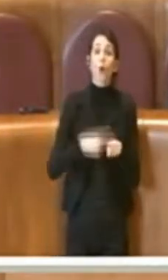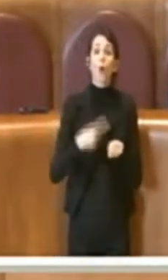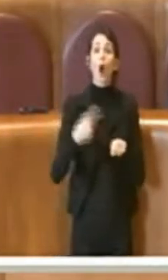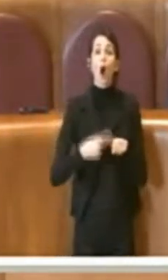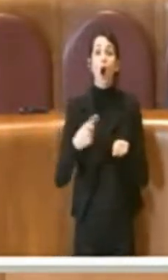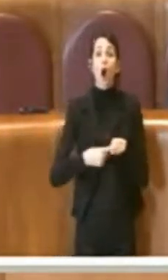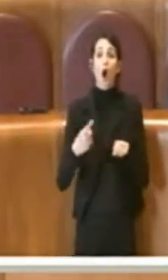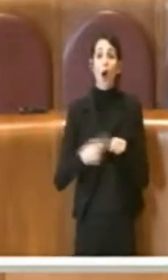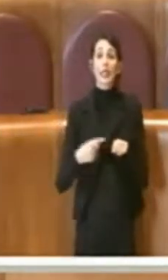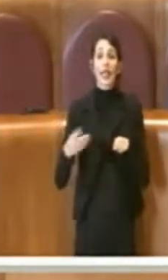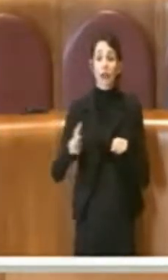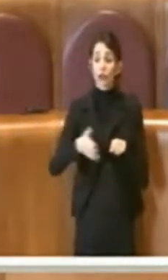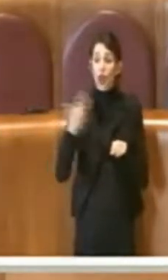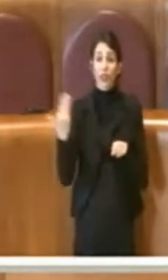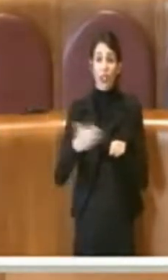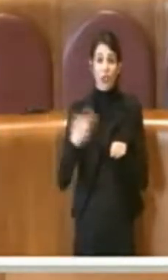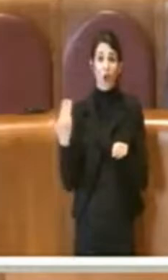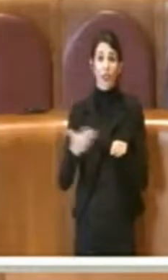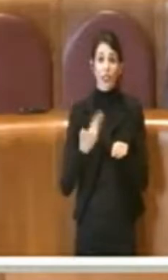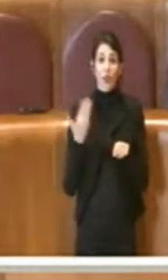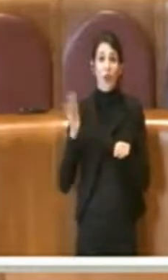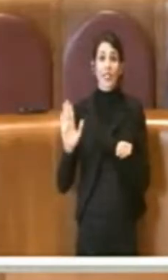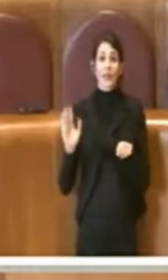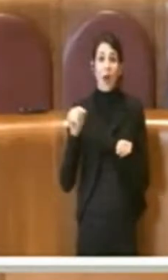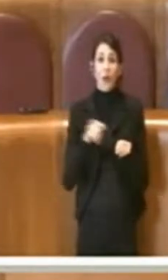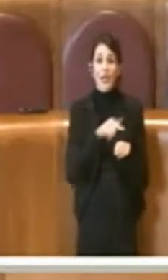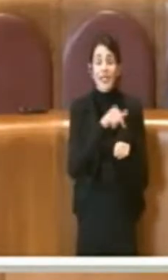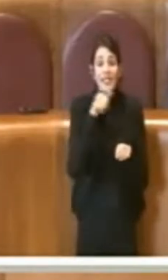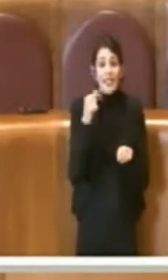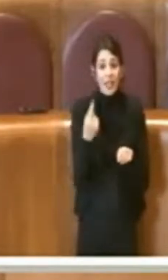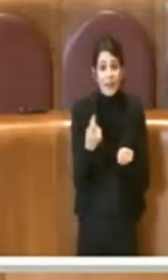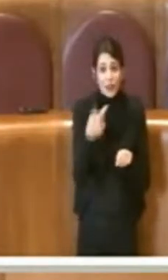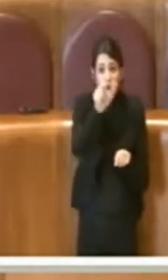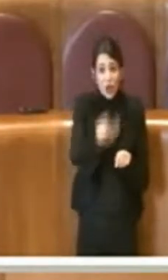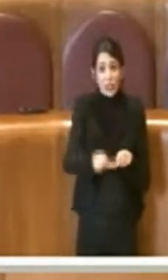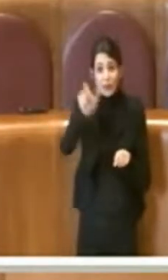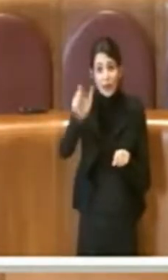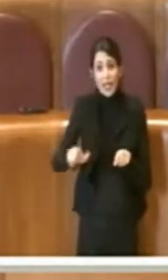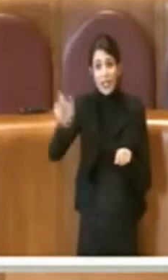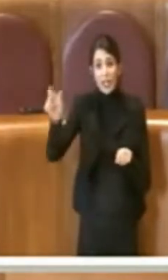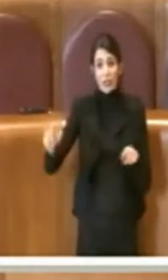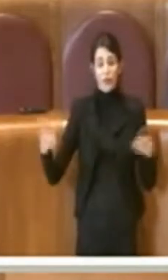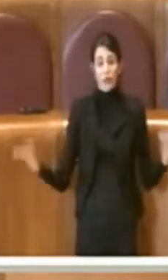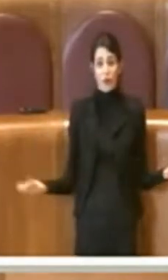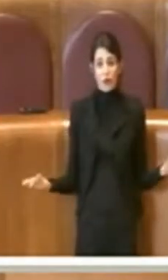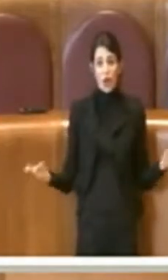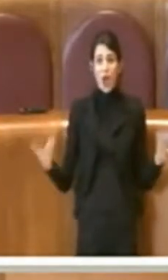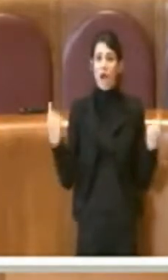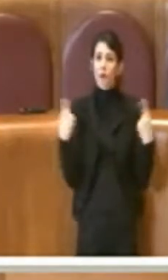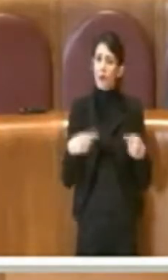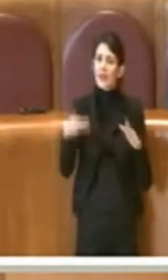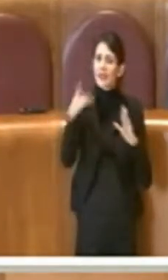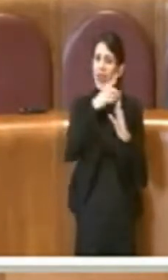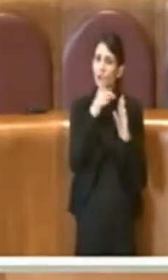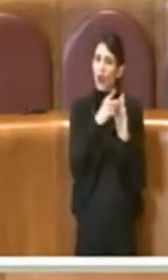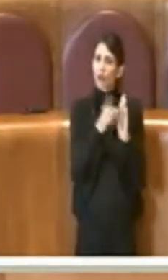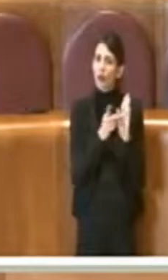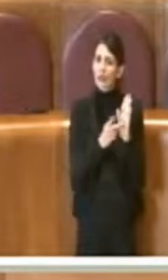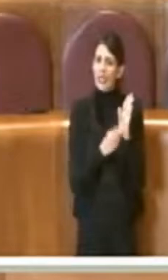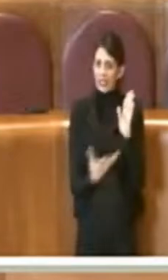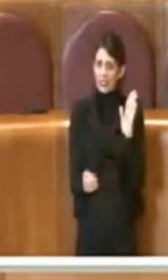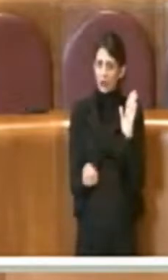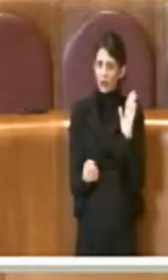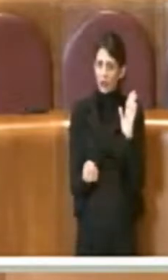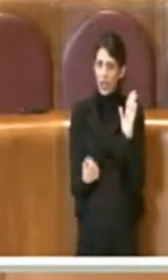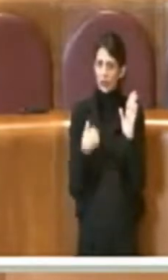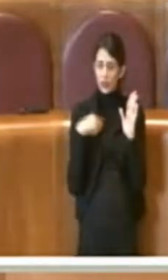ai legittimi affidatari di questi immobili, in base a graduatorie, in base a dati oggettivi, non in base a vabbè, ormai